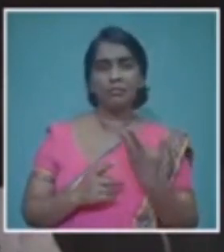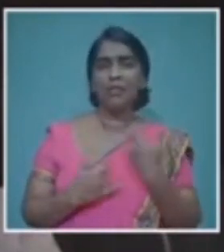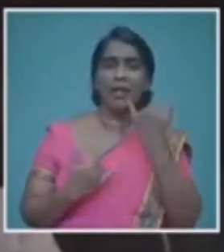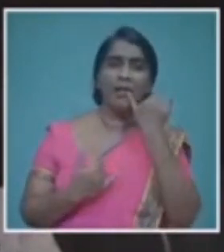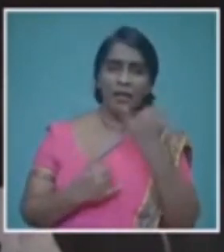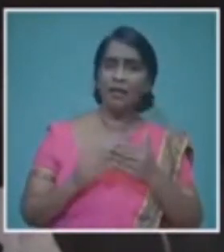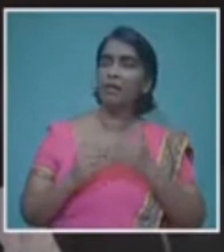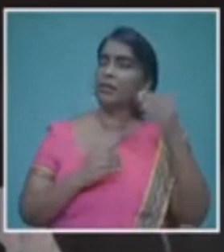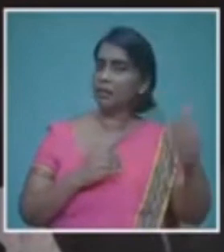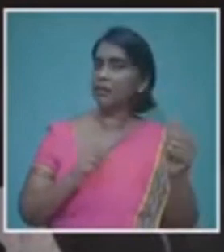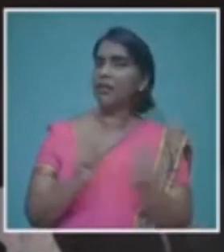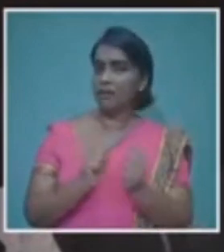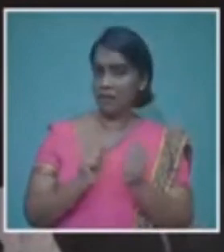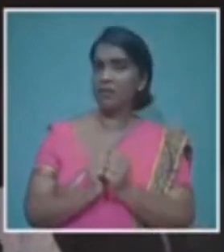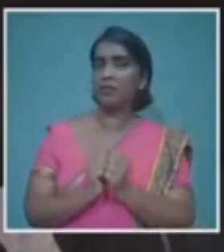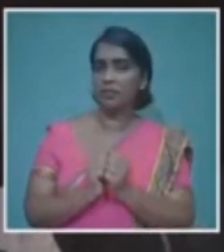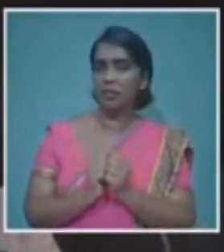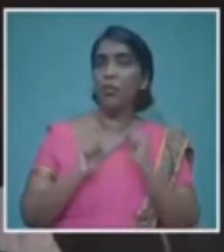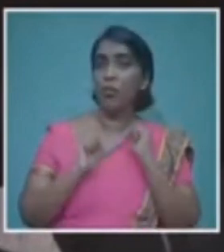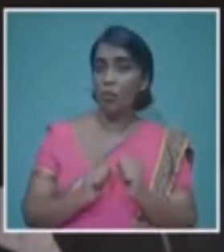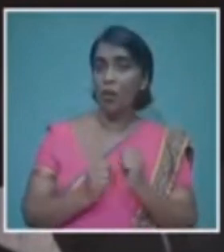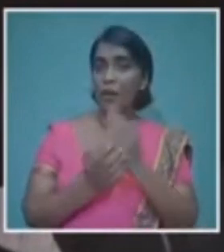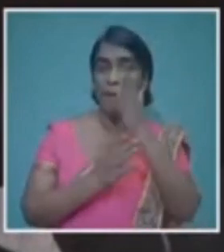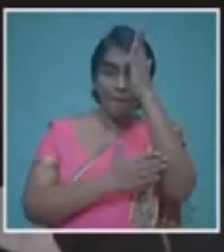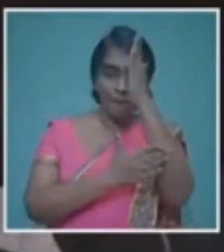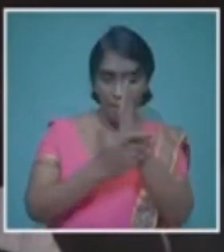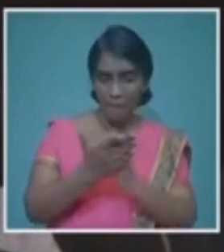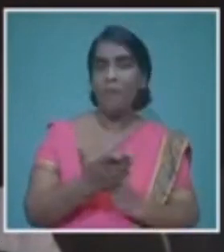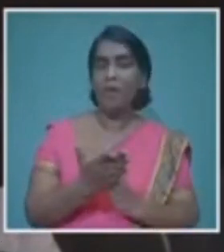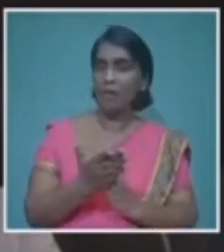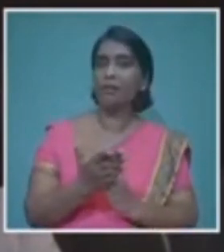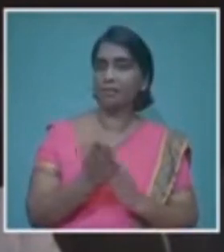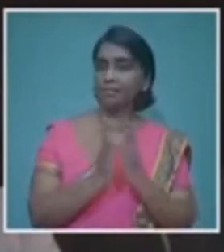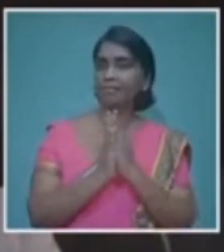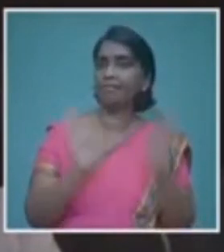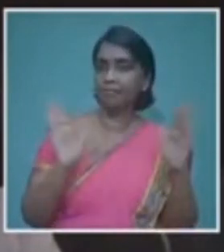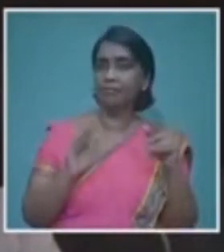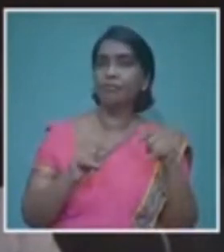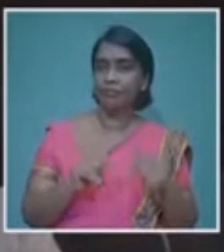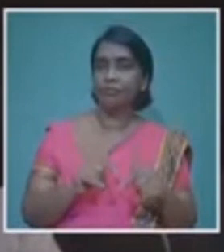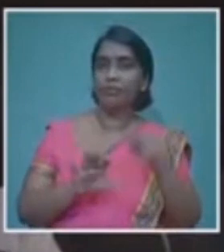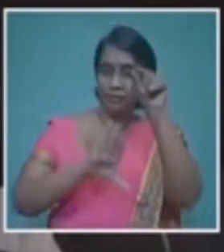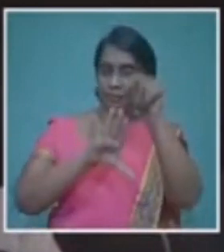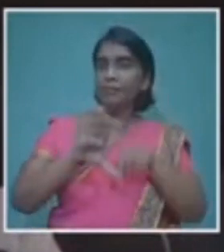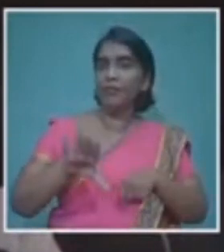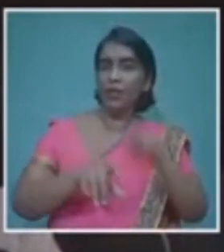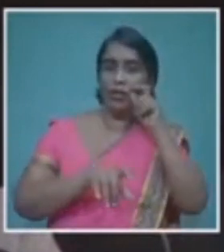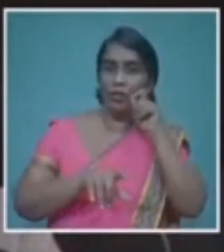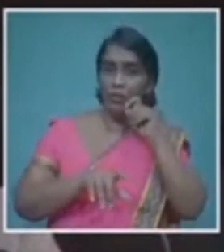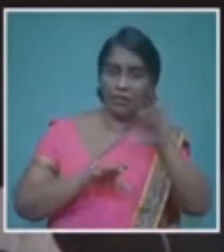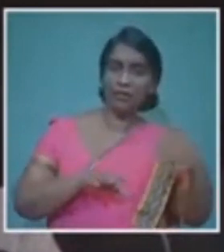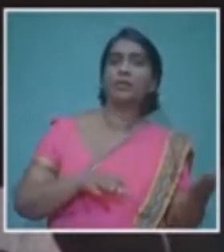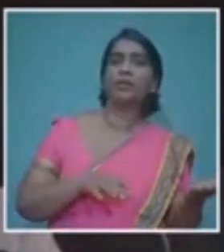पहासु इसरहट वैड करान्न मोको बेदीम रेखाव दैन होंदटम ओहु अंदिमिन याने जनतावे इन्नवा